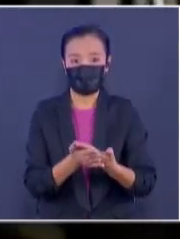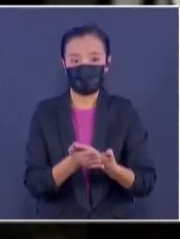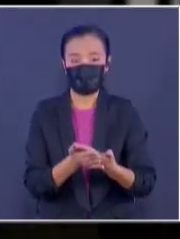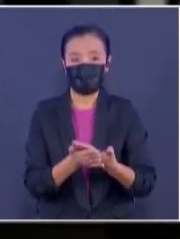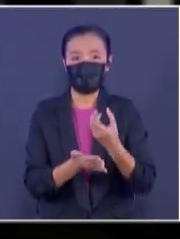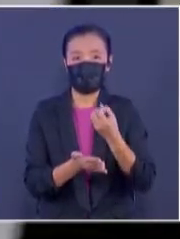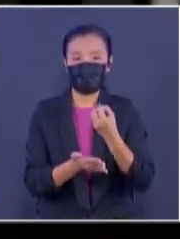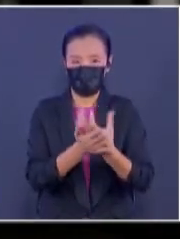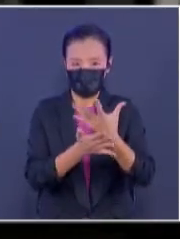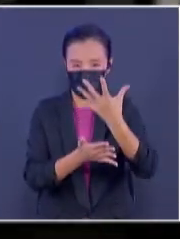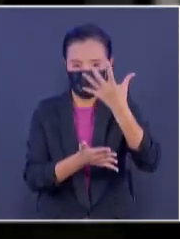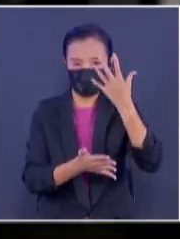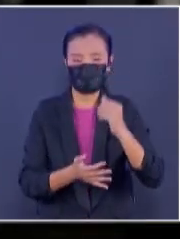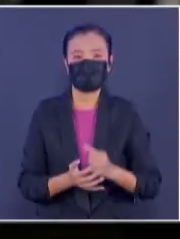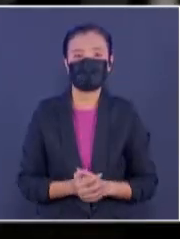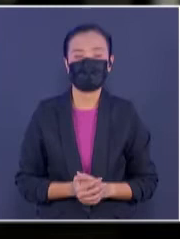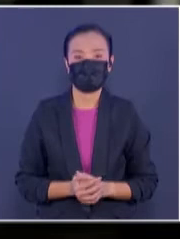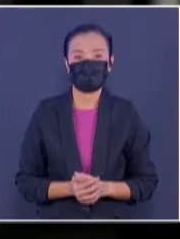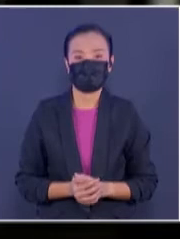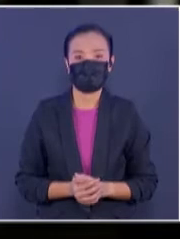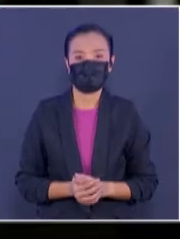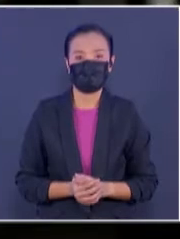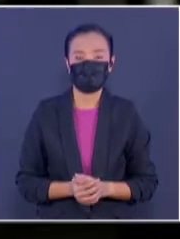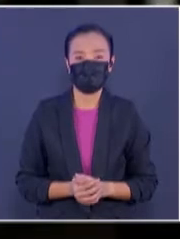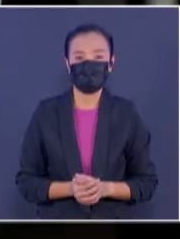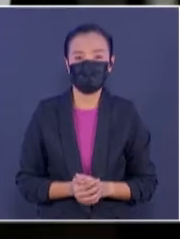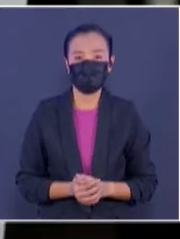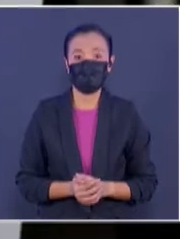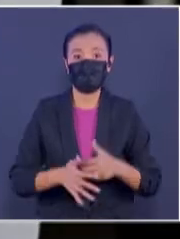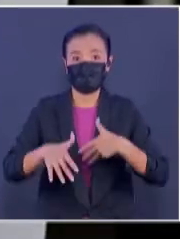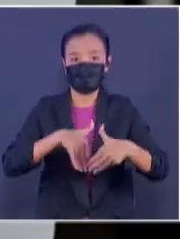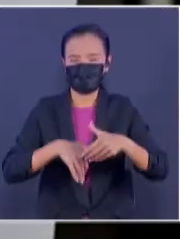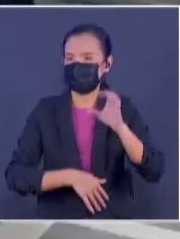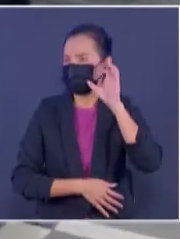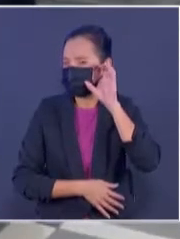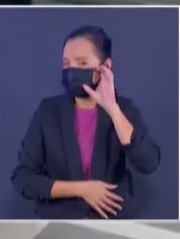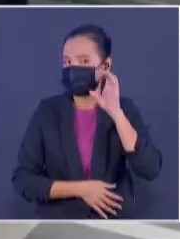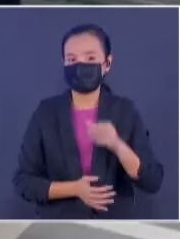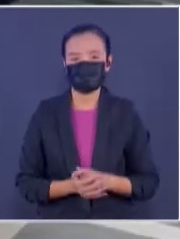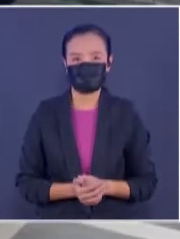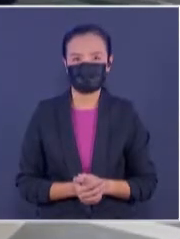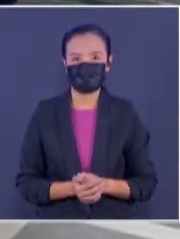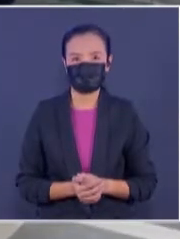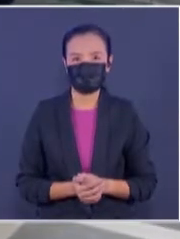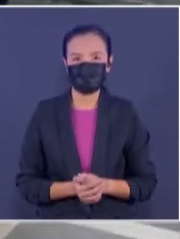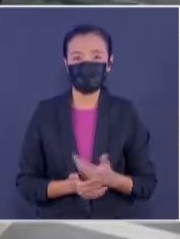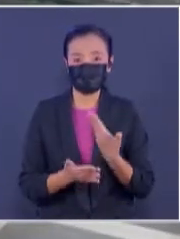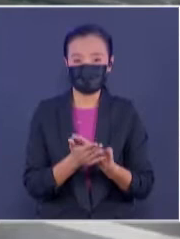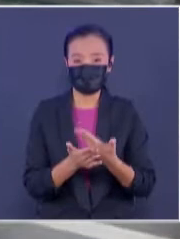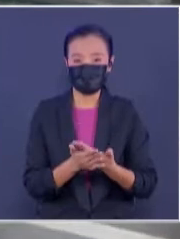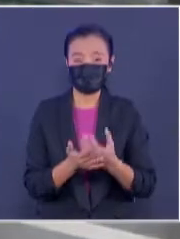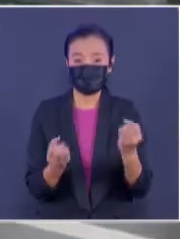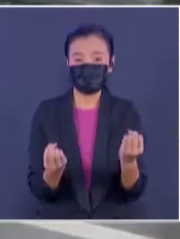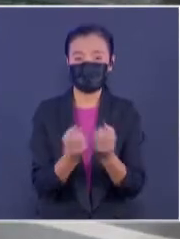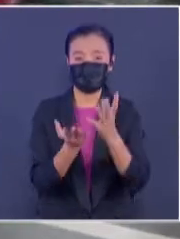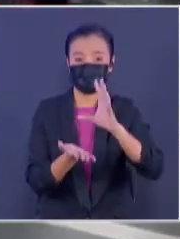ราคาที่ทางราชวิทยาลัยจัดสรรแล้วปรากฏว่ามีประชาชนหลงเชื่อหลายรายมูลค่าความเสียหายเนี่ย